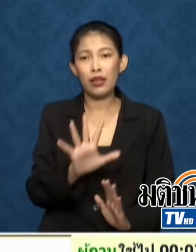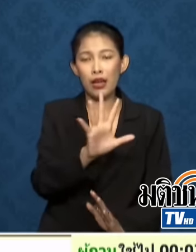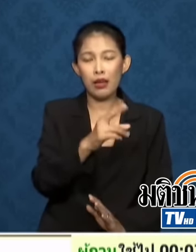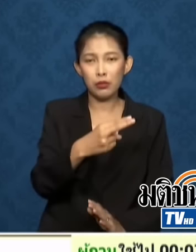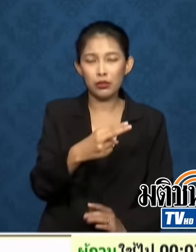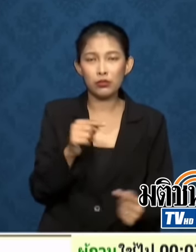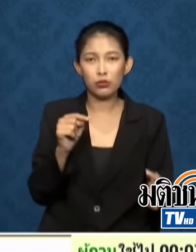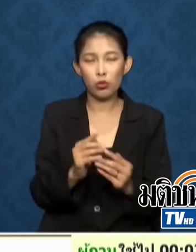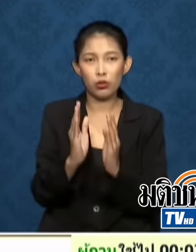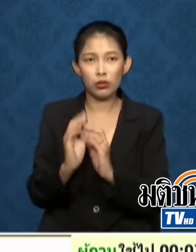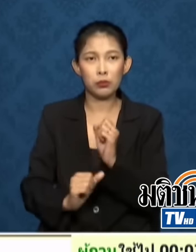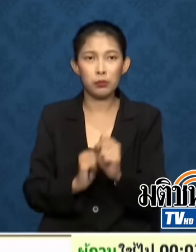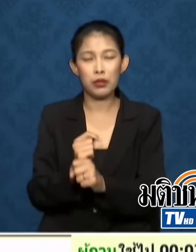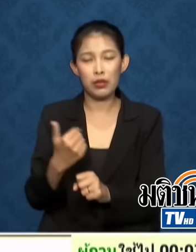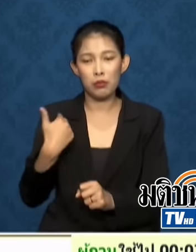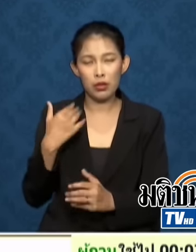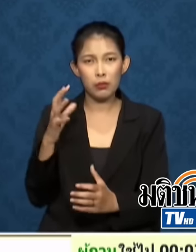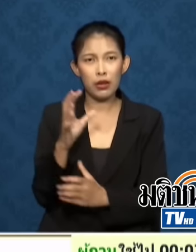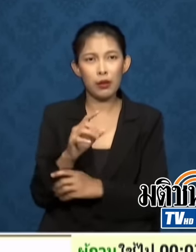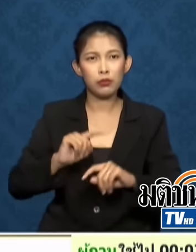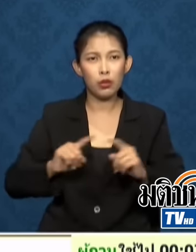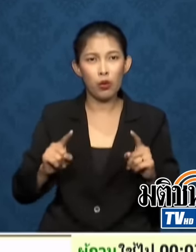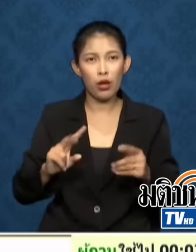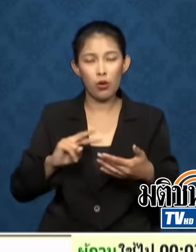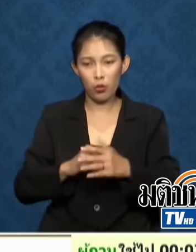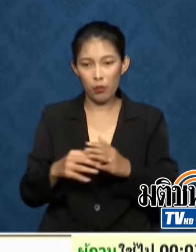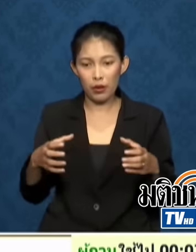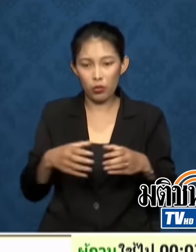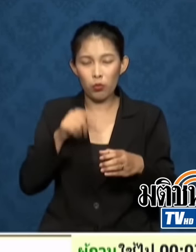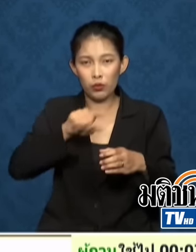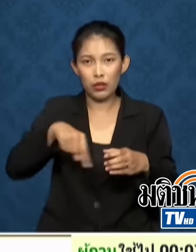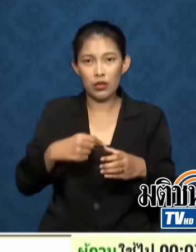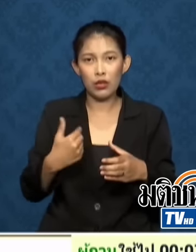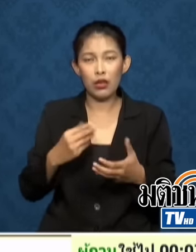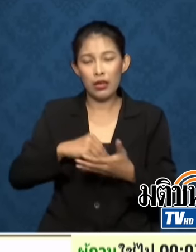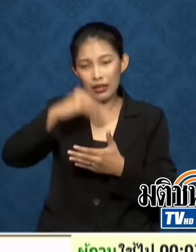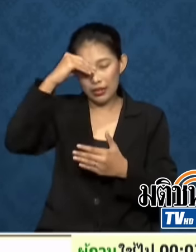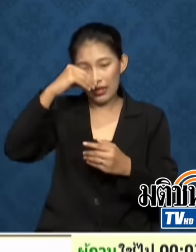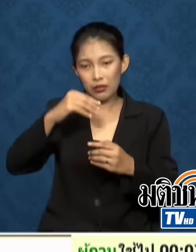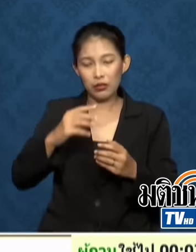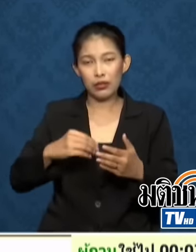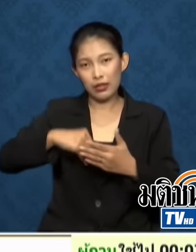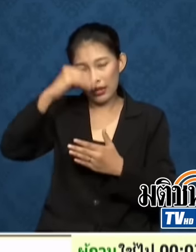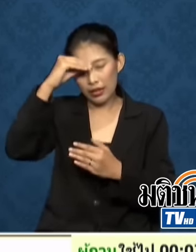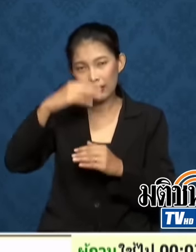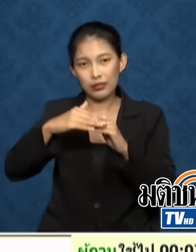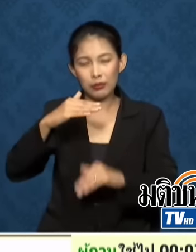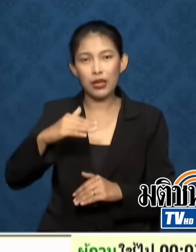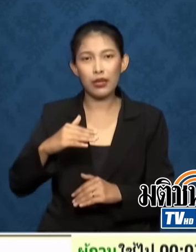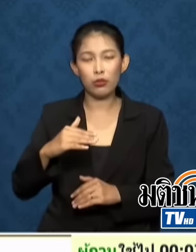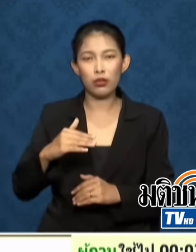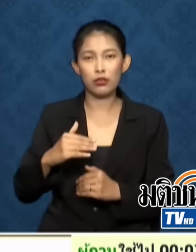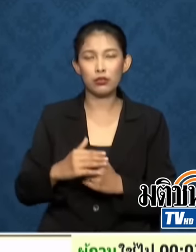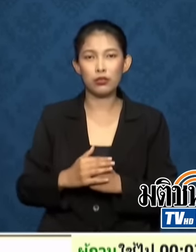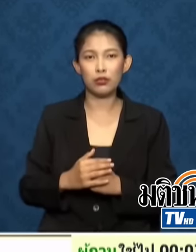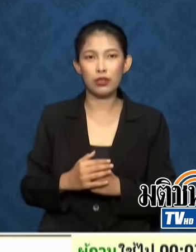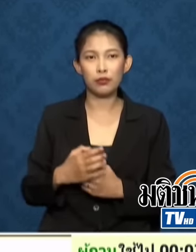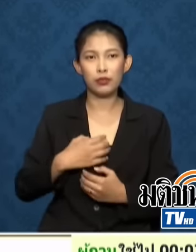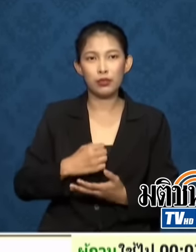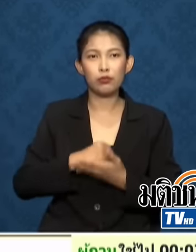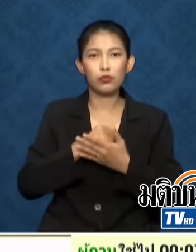เพื่อให้เขาไปเรียนศึกษาภาคบังคับแต่ปล่อยให้คนกลุ่มนี้ต่ำกว่าการศึกษาภาคบังคับผมอยากจะมาช่วยกัน